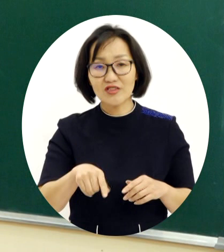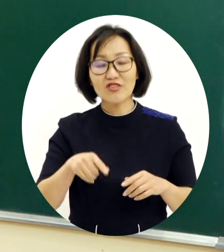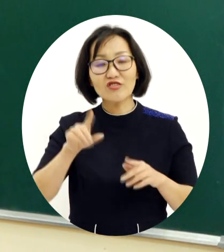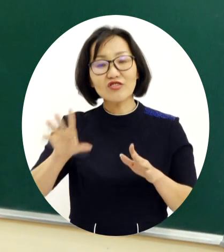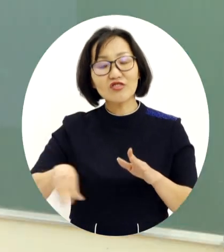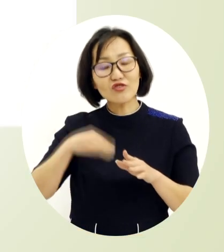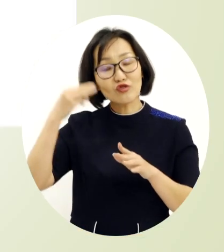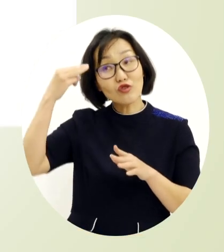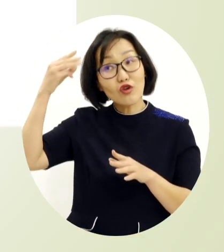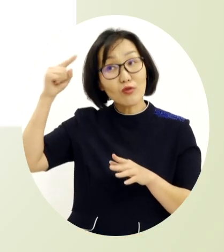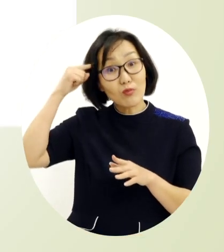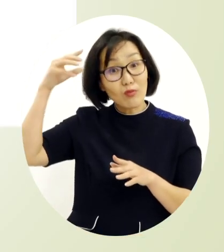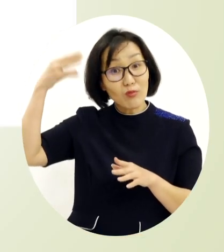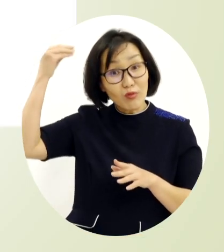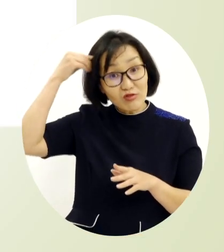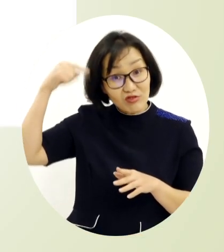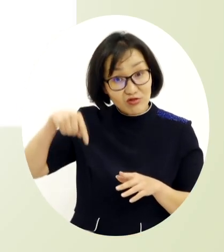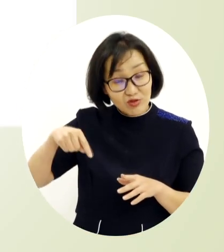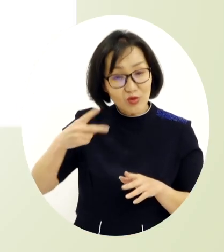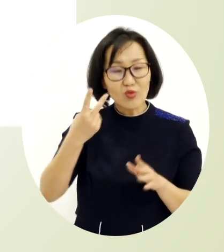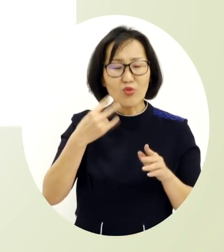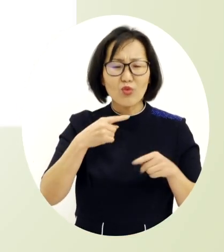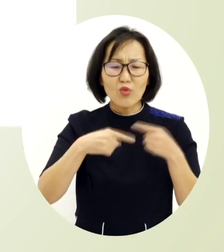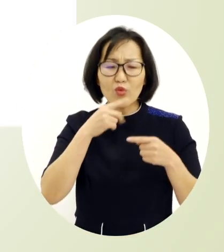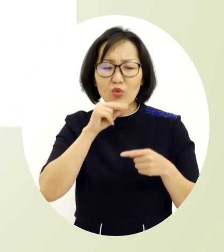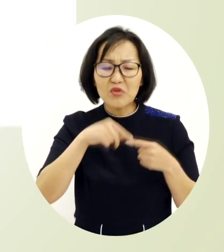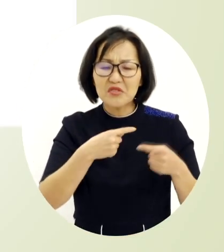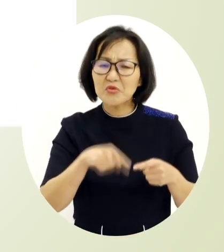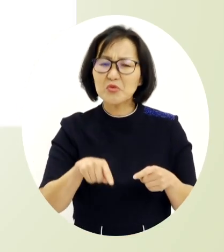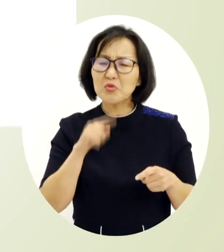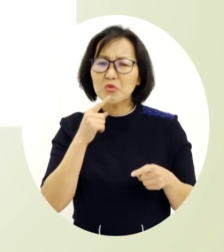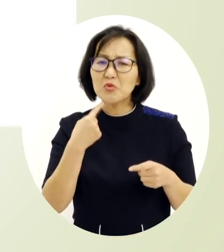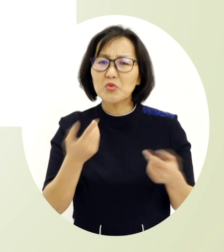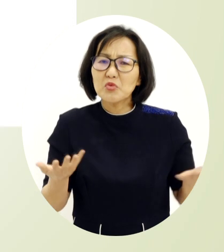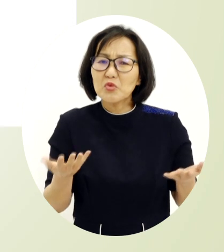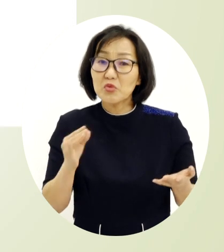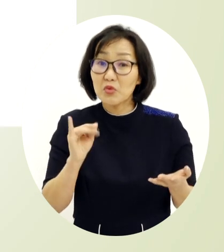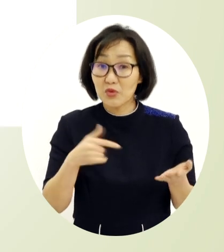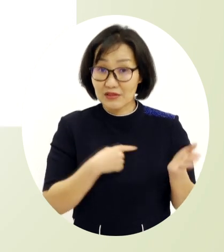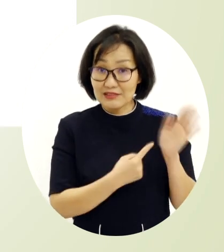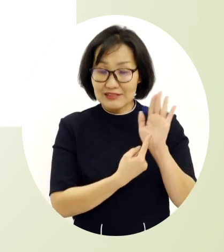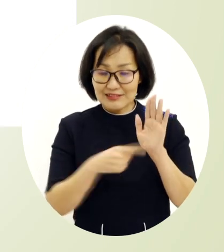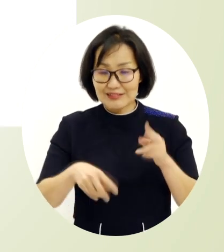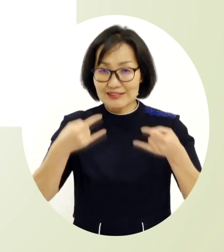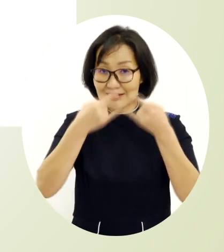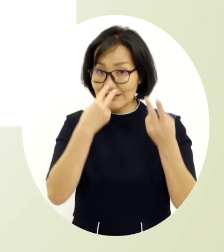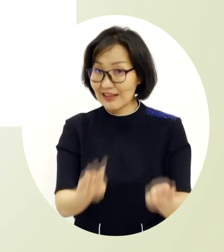юм байна. Тэгвэл төсөөлөн бодох гэдэг маань юу гэсэн үг юм бэ? Дэлгэцэнд анхаарлаа хандуулъя.